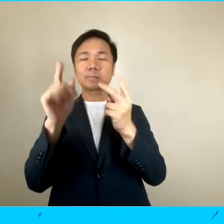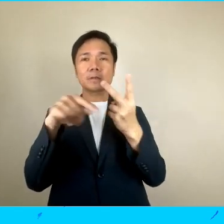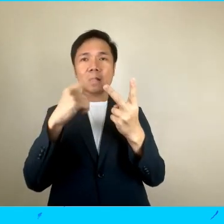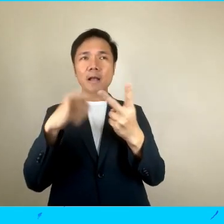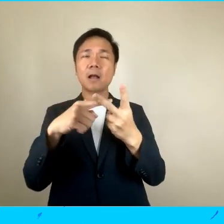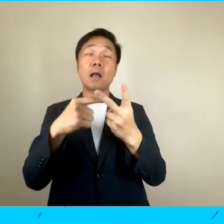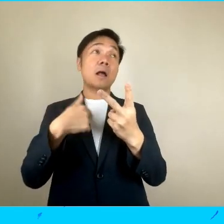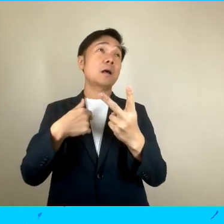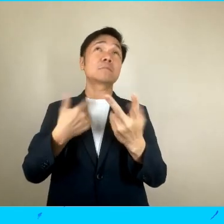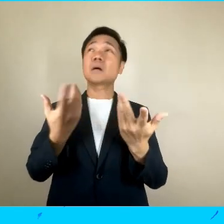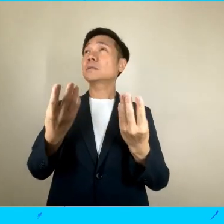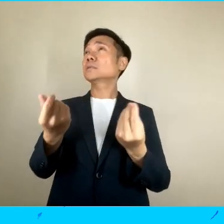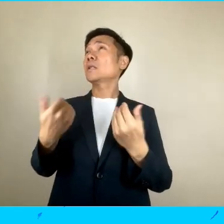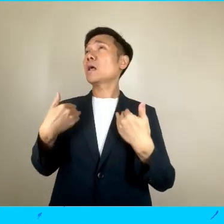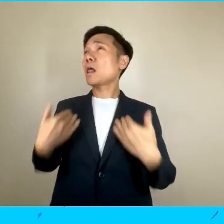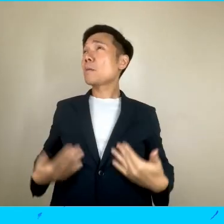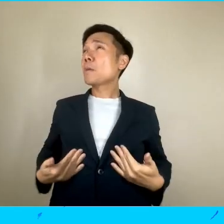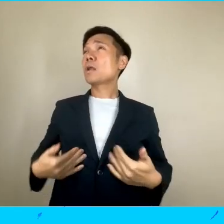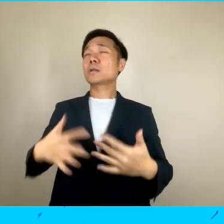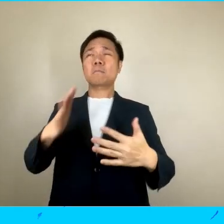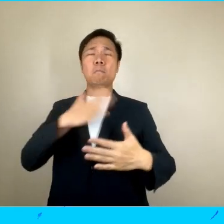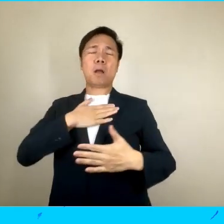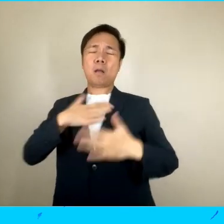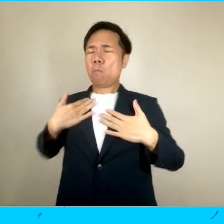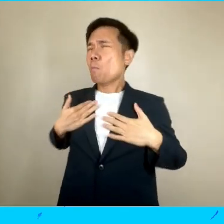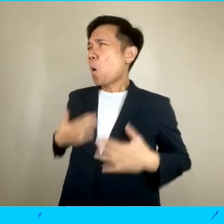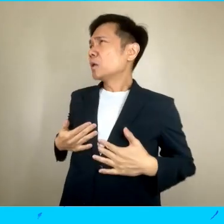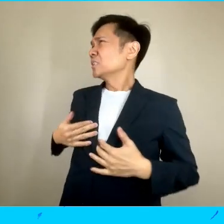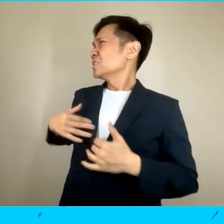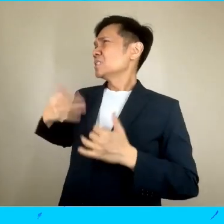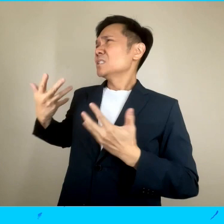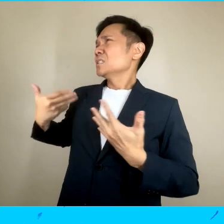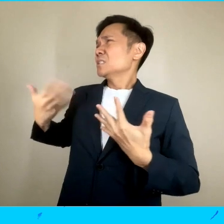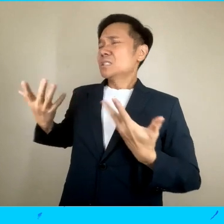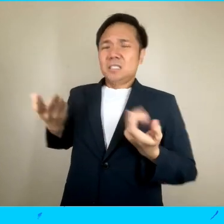exemple, pas d'inclusion, santé.